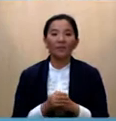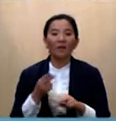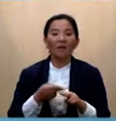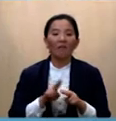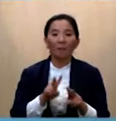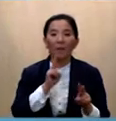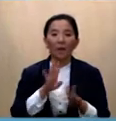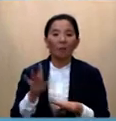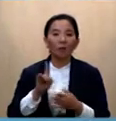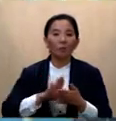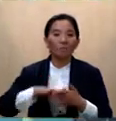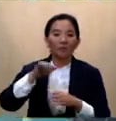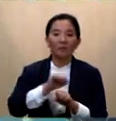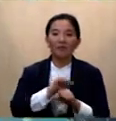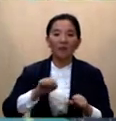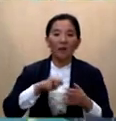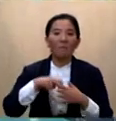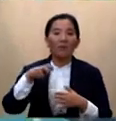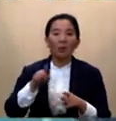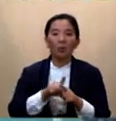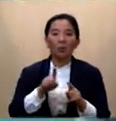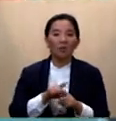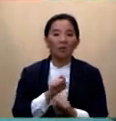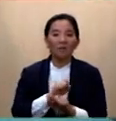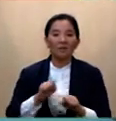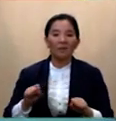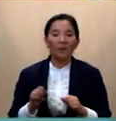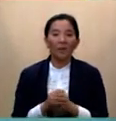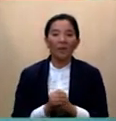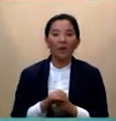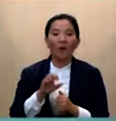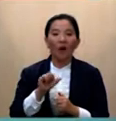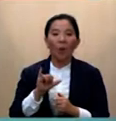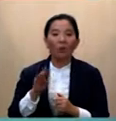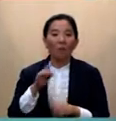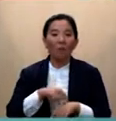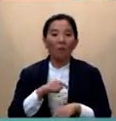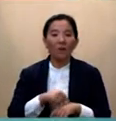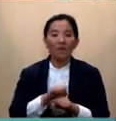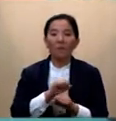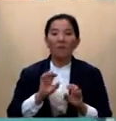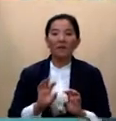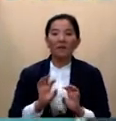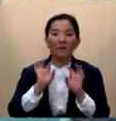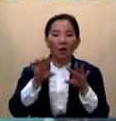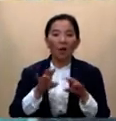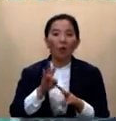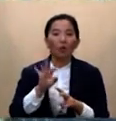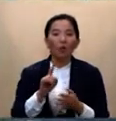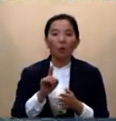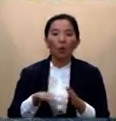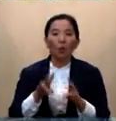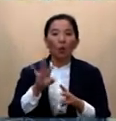он показывает, что нельзя делать. Прыгать на месте в момент аута. В момент броска ноги